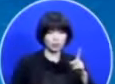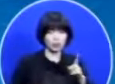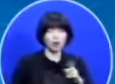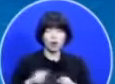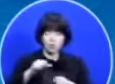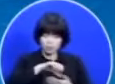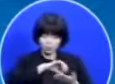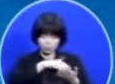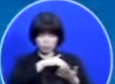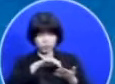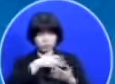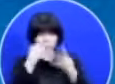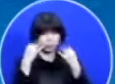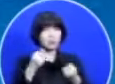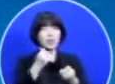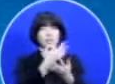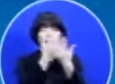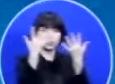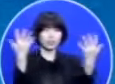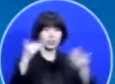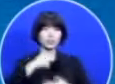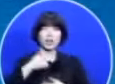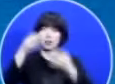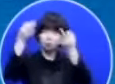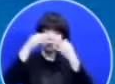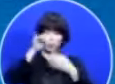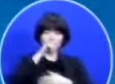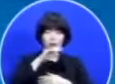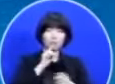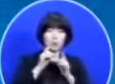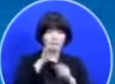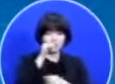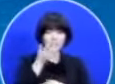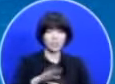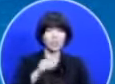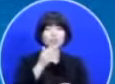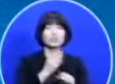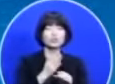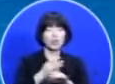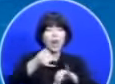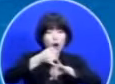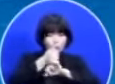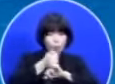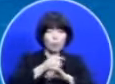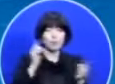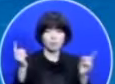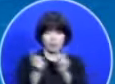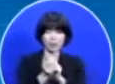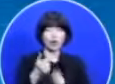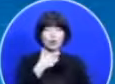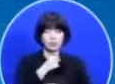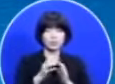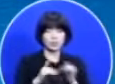증인들이 저를 보고 있다고 하셨는데 저는 그 중에 꼭 만나고 싶은 분 2 프랜시스